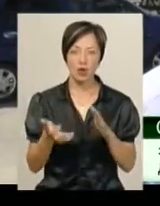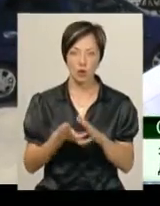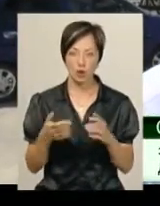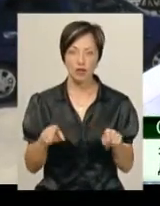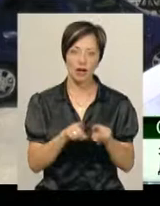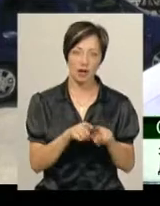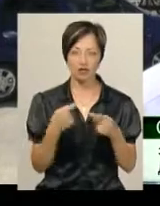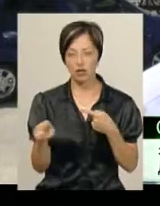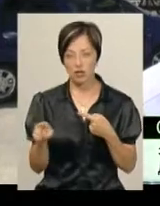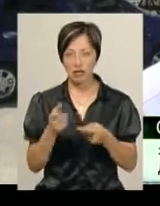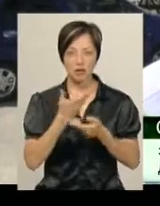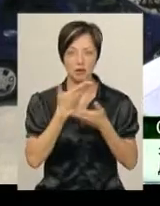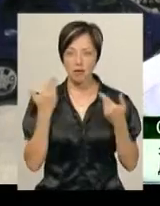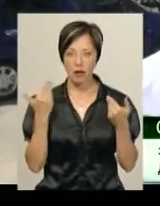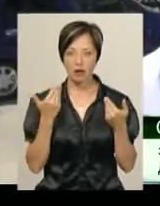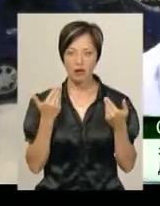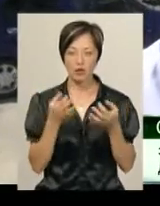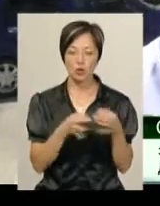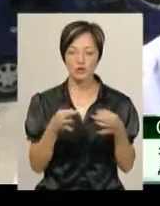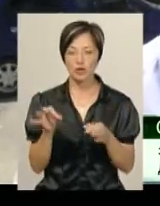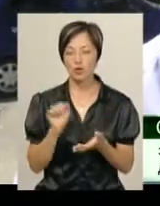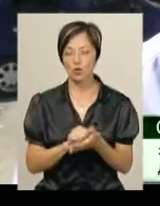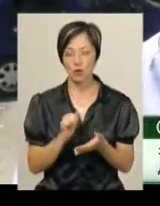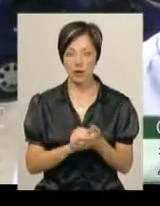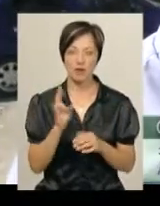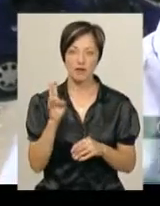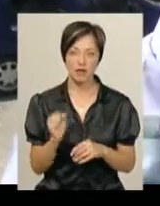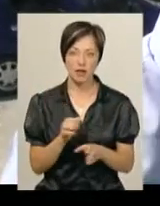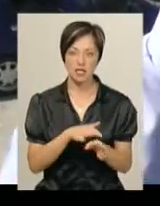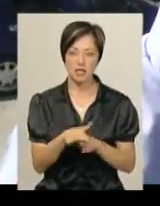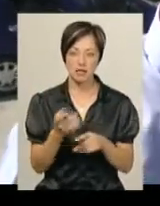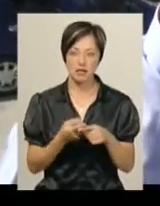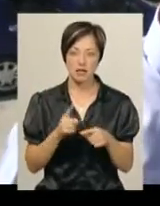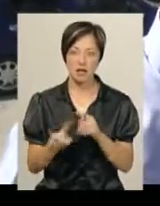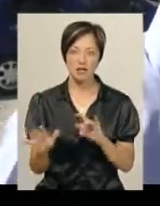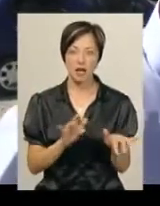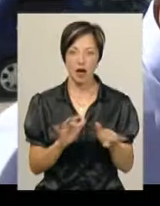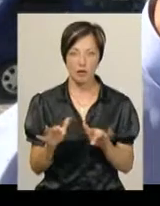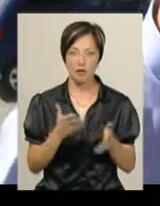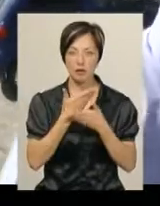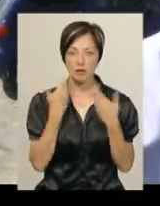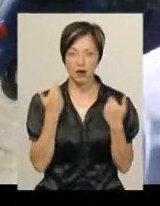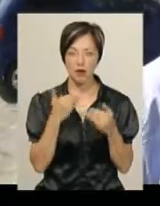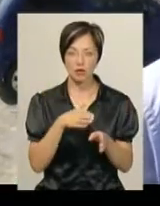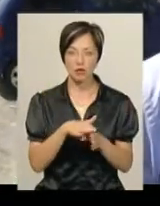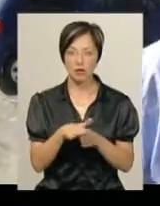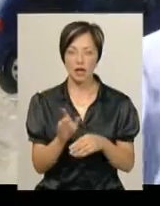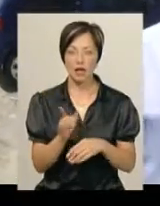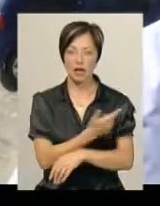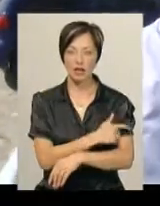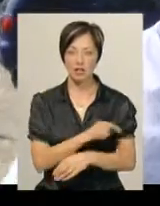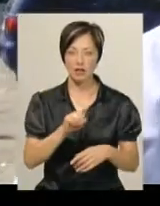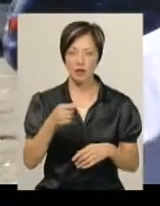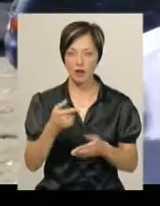такі чи інші. Немає дозвільних документів на здійснення даної діяльності, немає дотримання гінічних